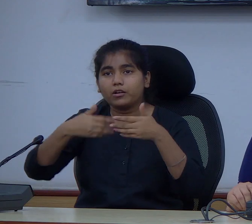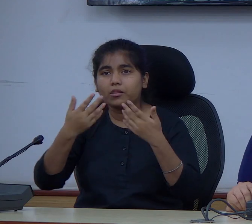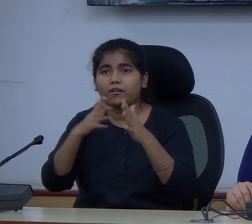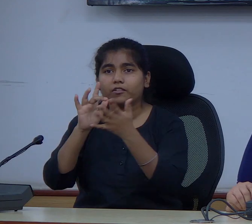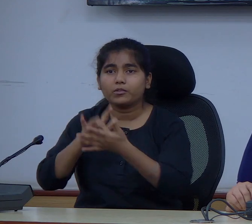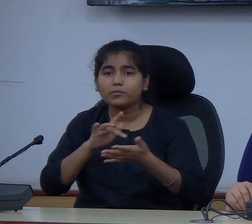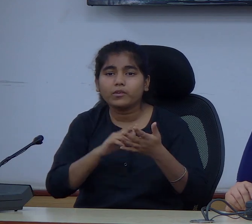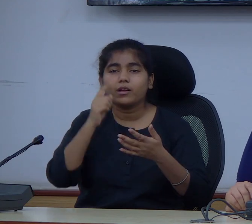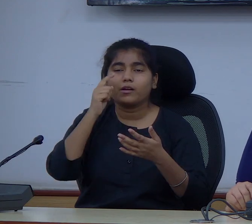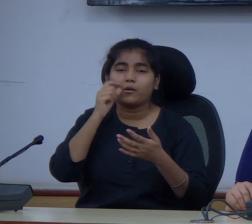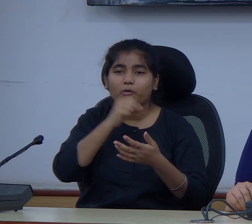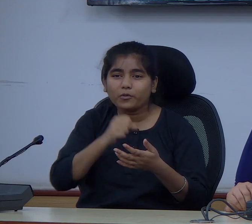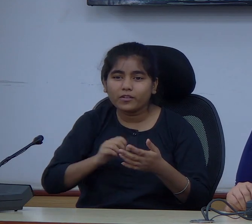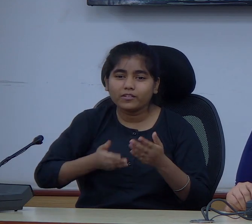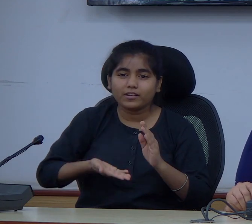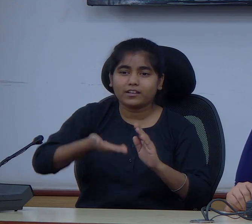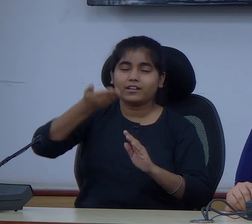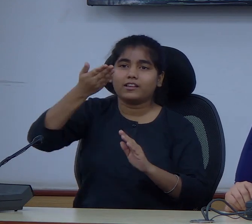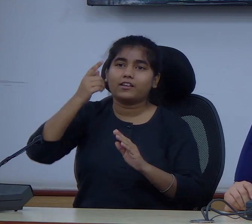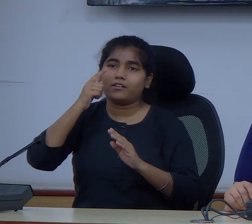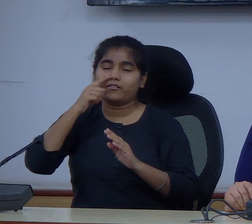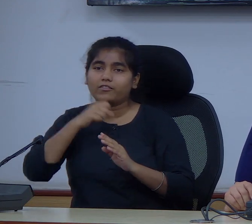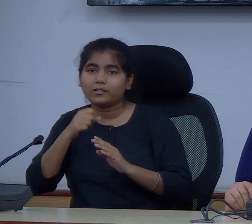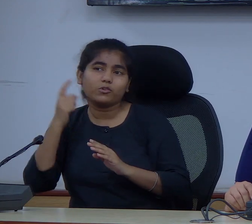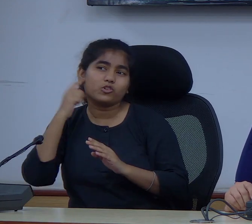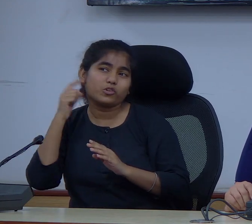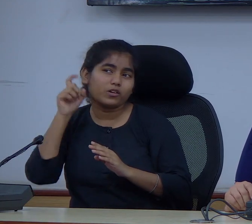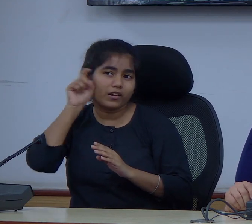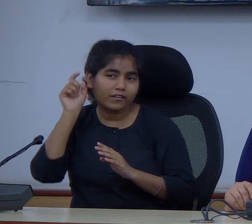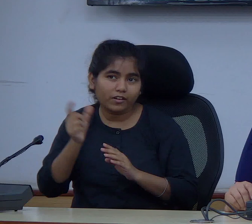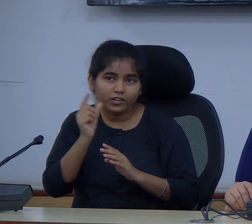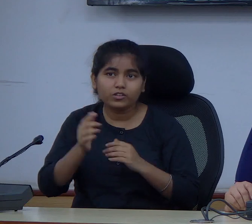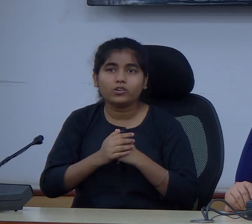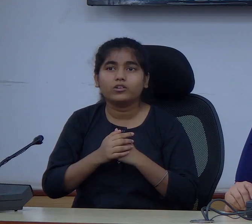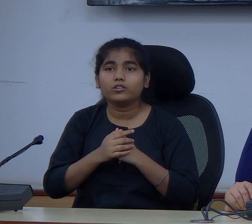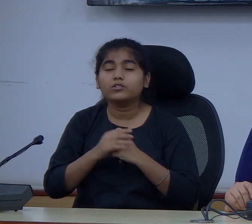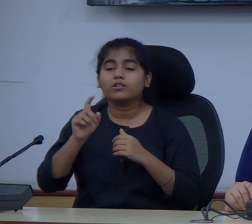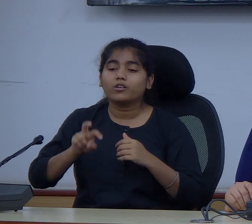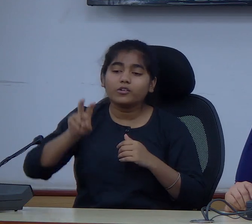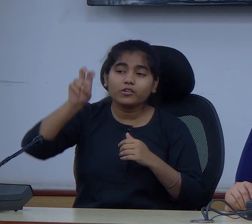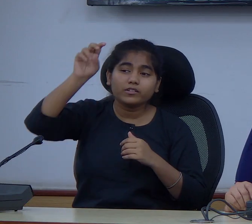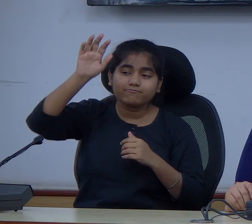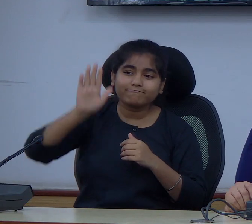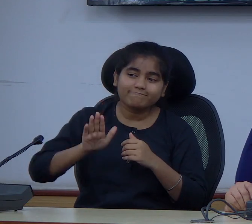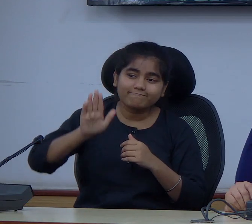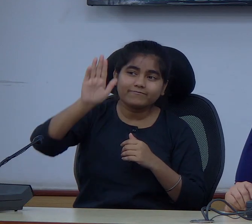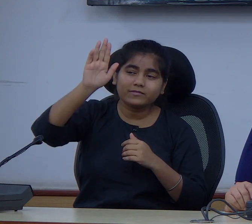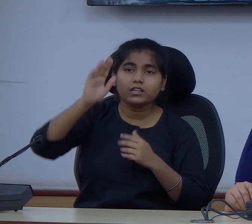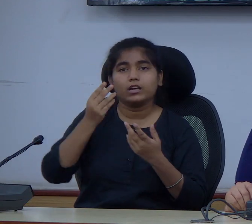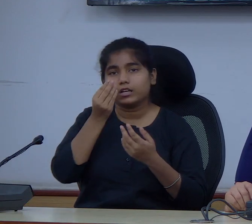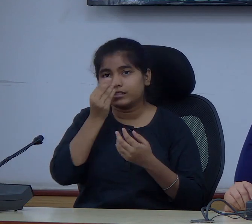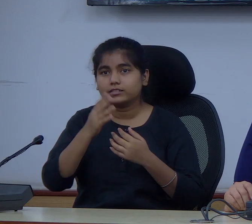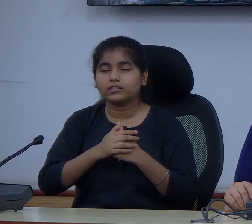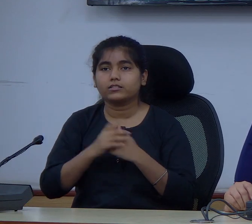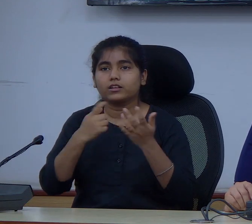कितना अच्छा होगा, कि दादाजी के लिए लिफ्ट, दादी माँ के लिए सुनने का यंत्र, ऊपर नीचे चढ़ने के लिए स्टेयर केसेस जो और